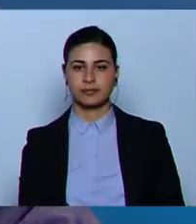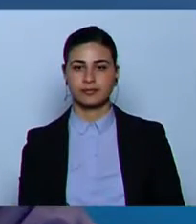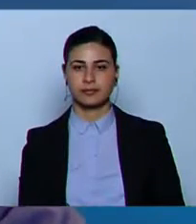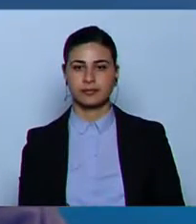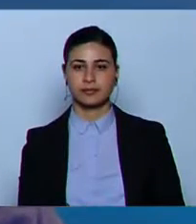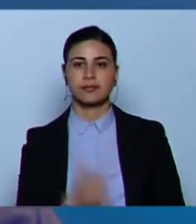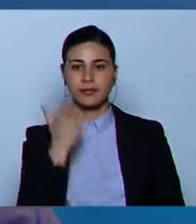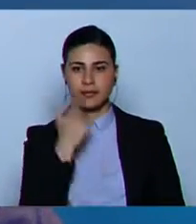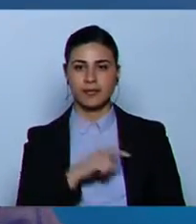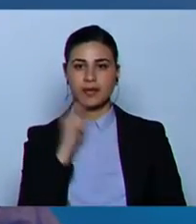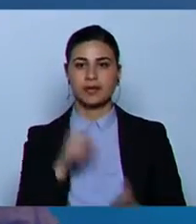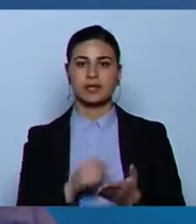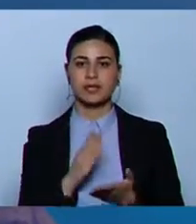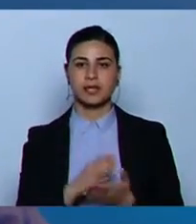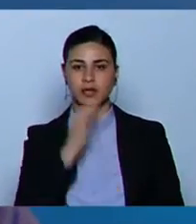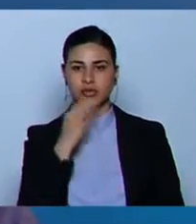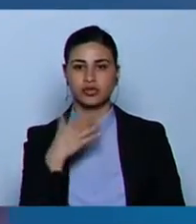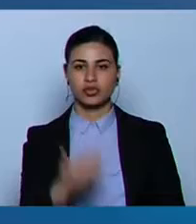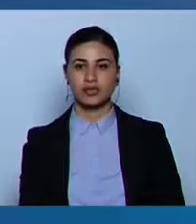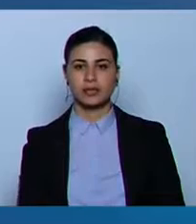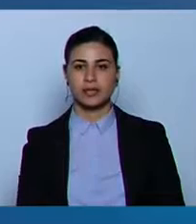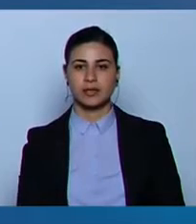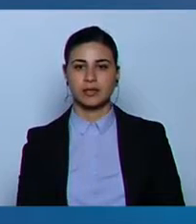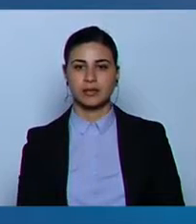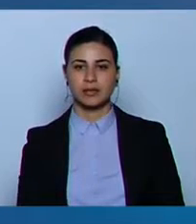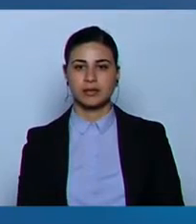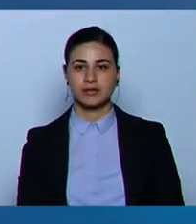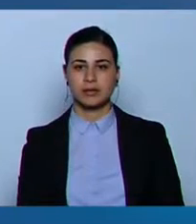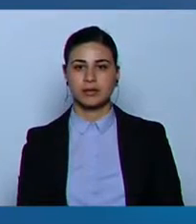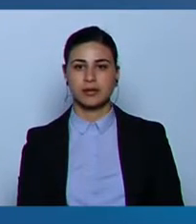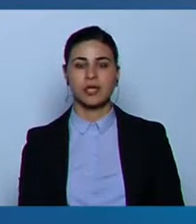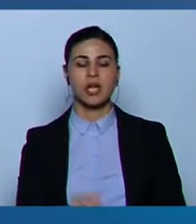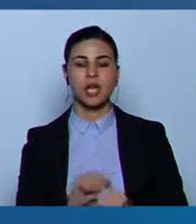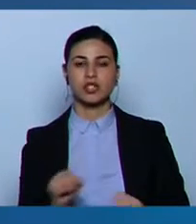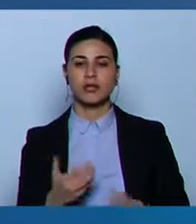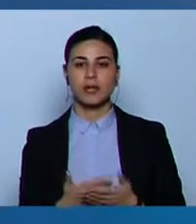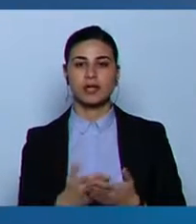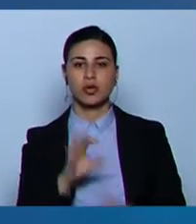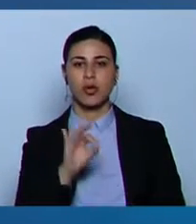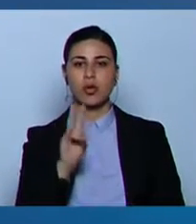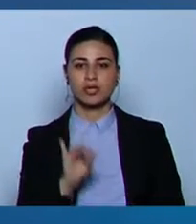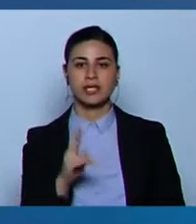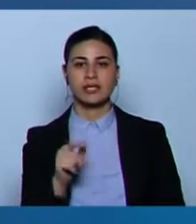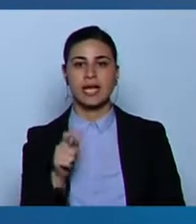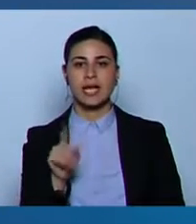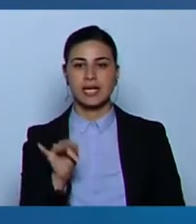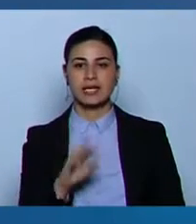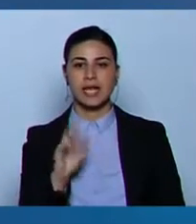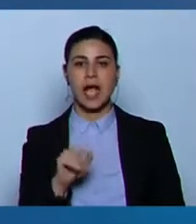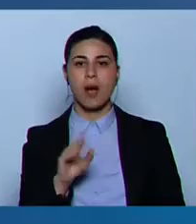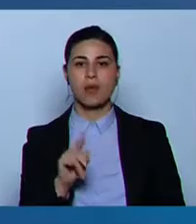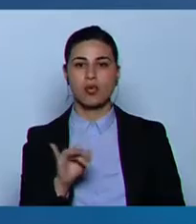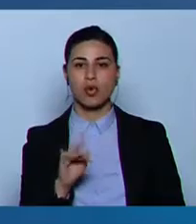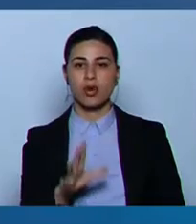შენ საკმარისად საკითხი დგას შემდეგნაირად. არ შეიძლება მაგალითად ონი, ცაგერი და